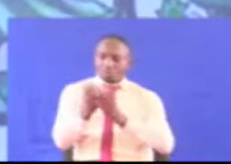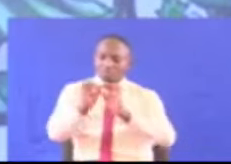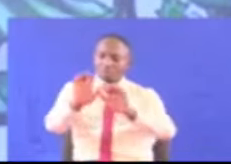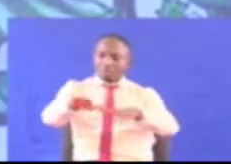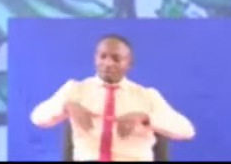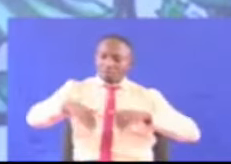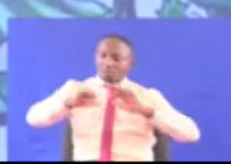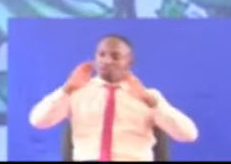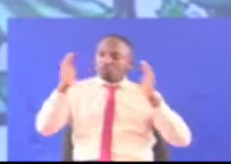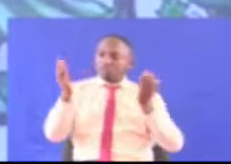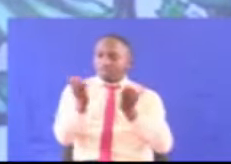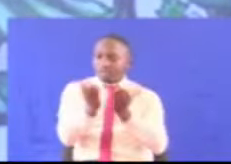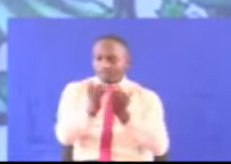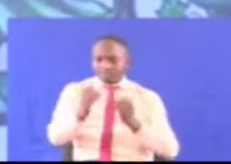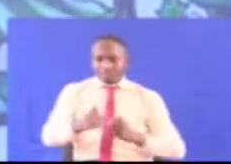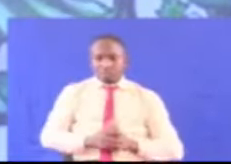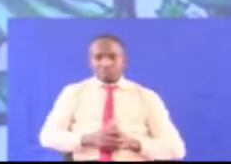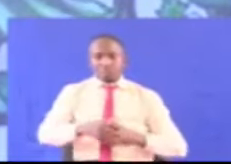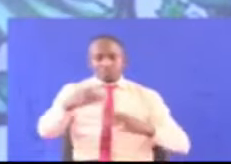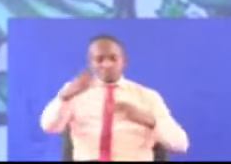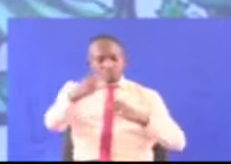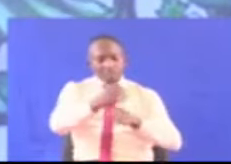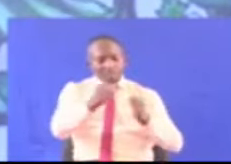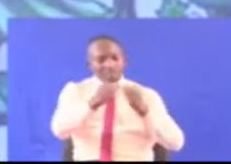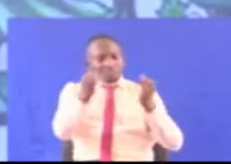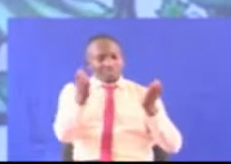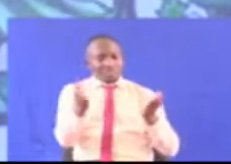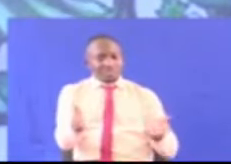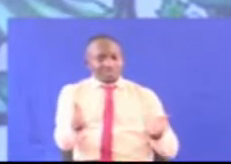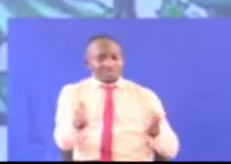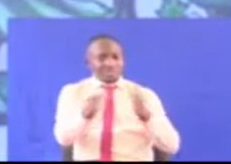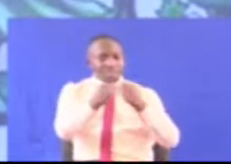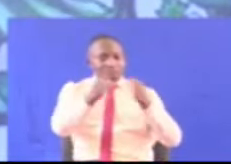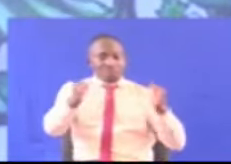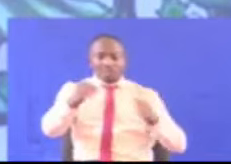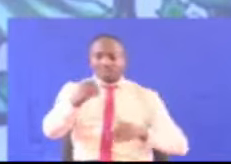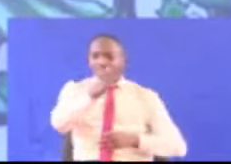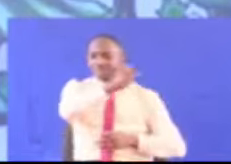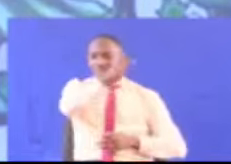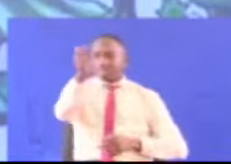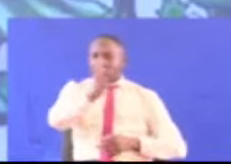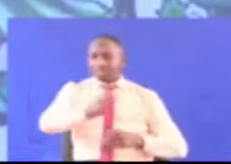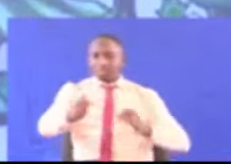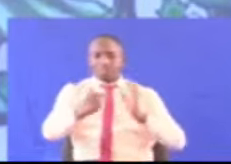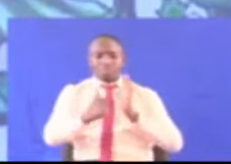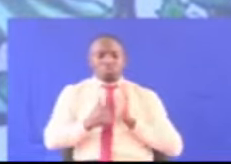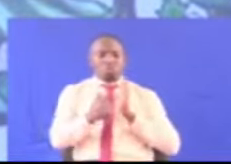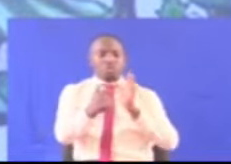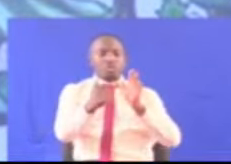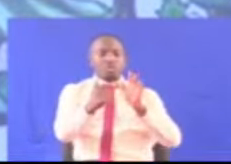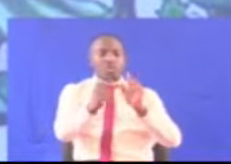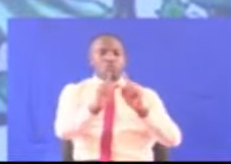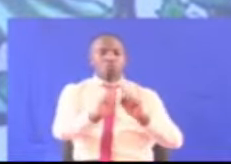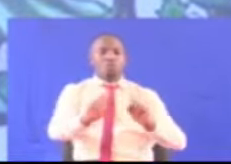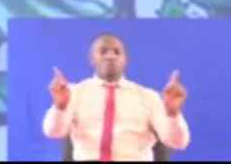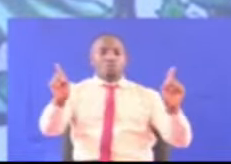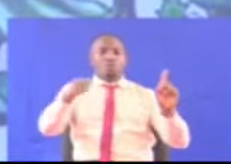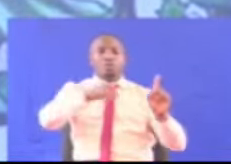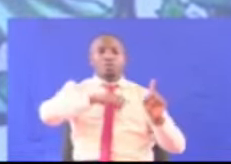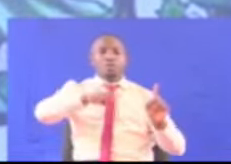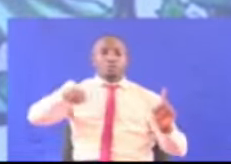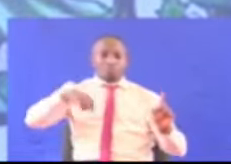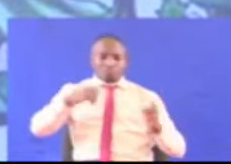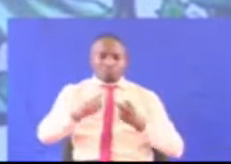duniani. Tumepata hii nafasi, ni nafasi ya Tanzania kuonesha utofauti wetu. Na